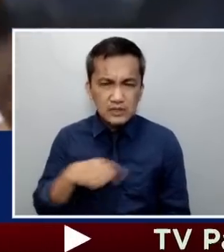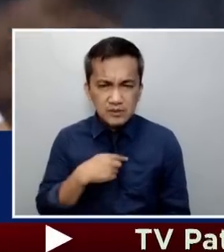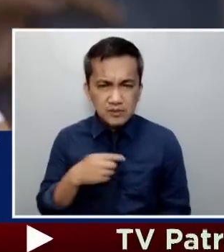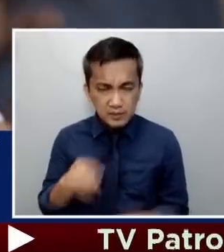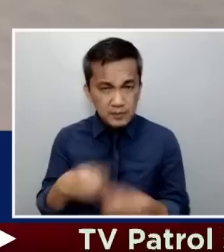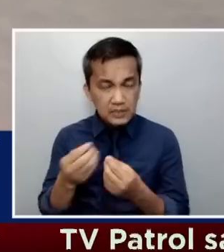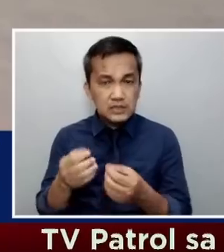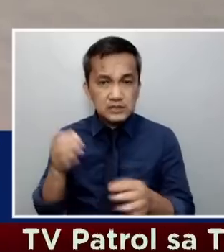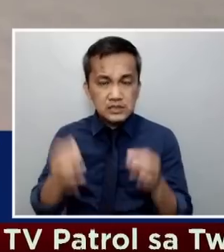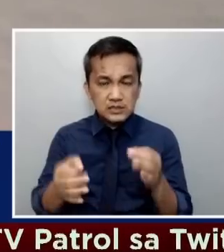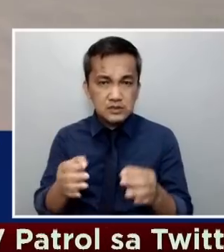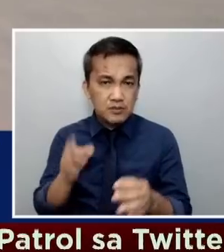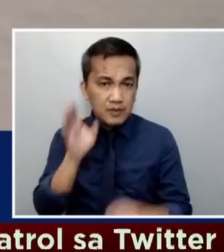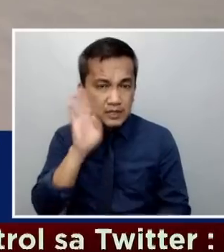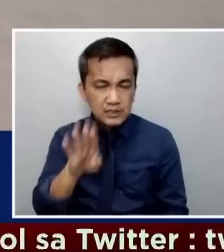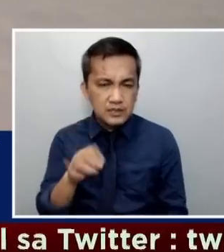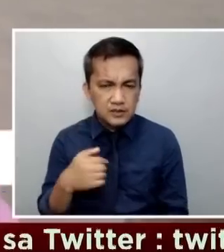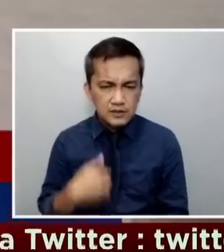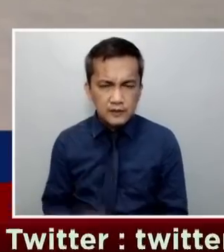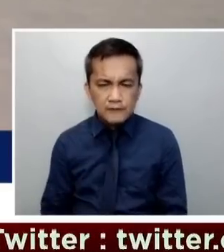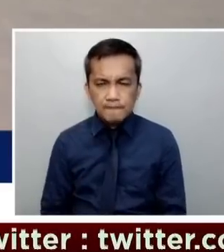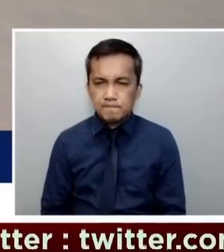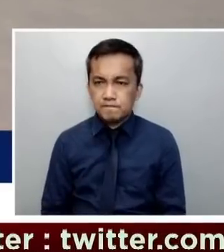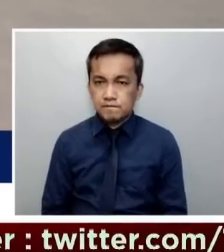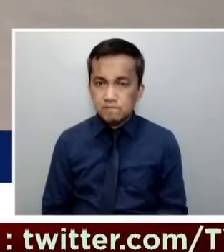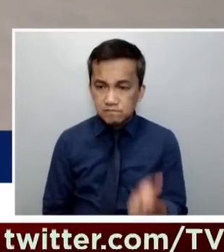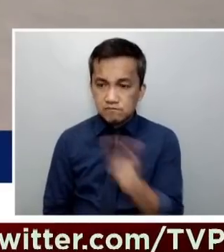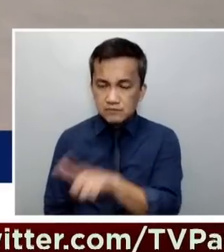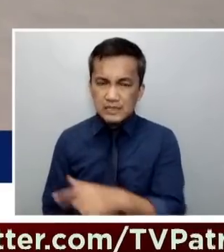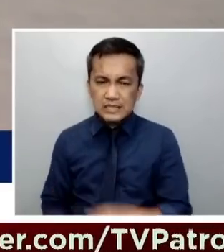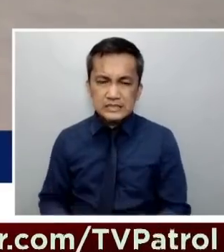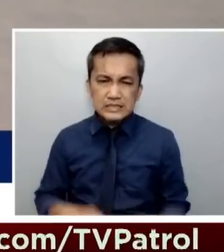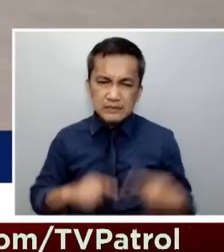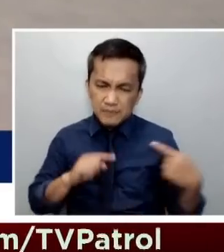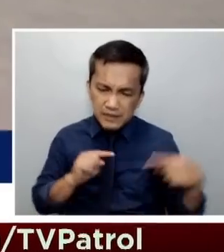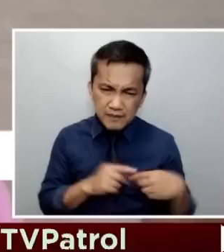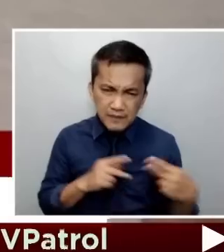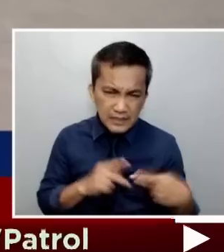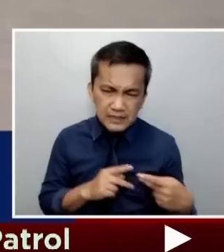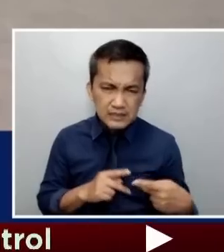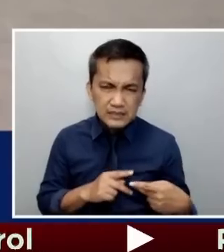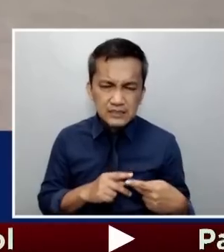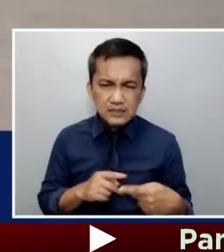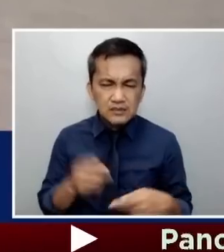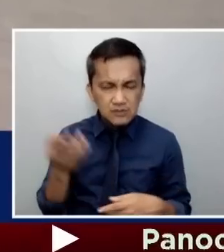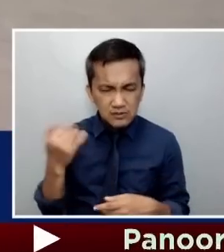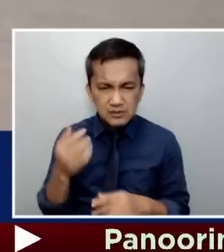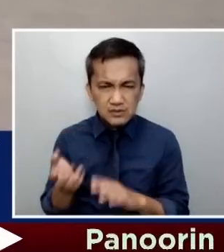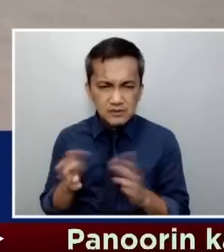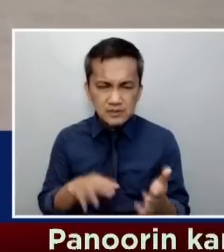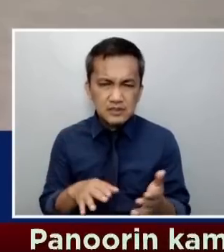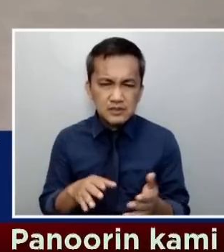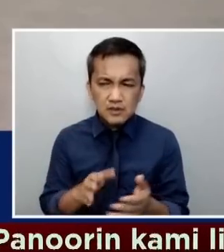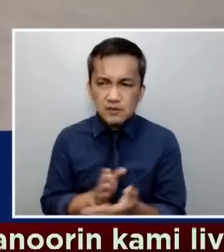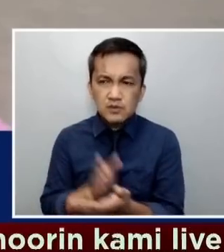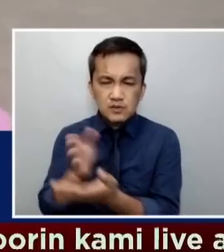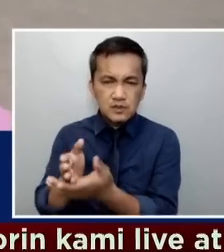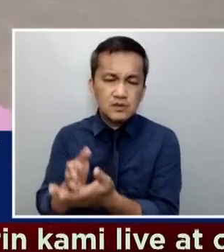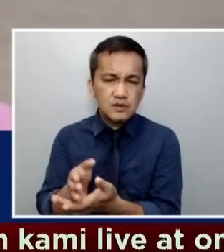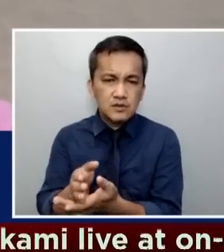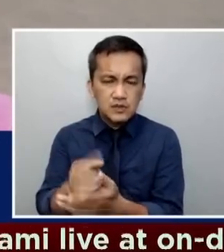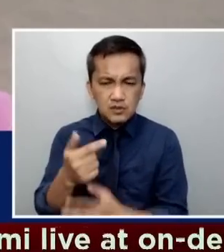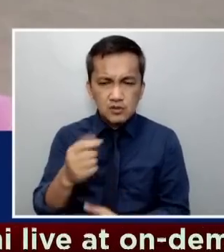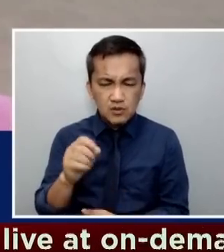yung kuya ko. Sakit talaga kasi noong August 24, matayan ako ng bata. Yan ang pinuntahan namin doon kay Gob